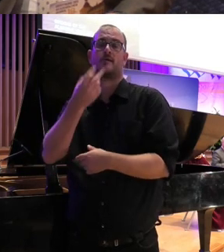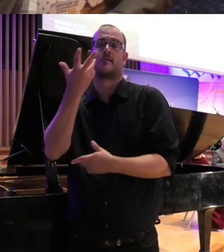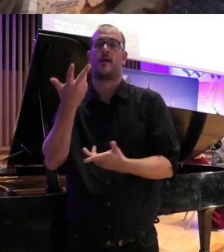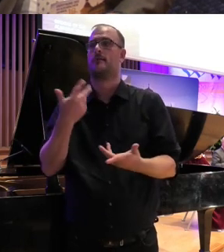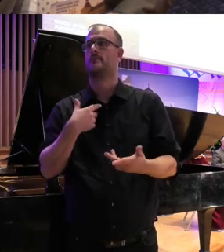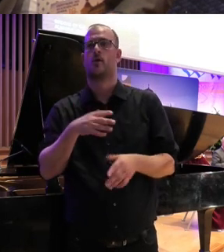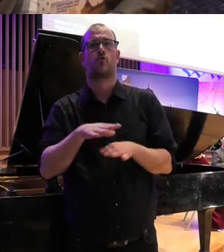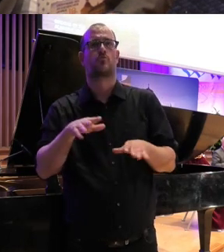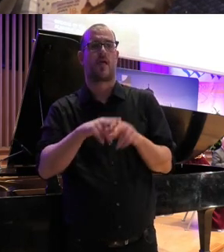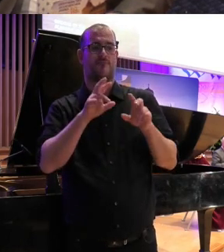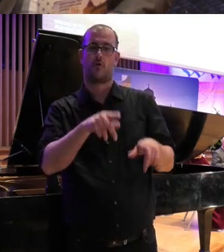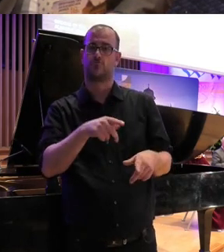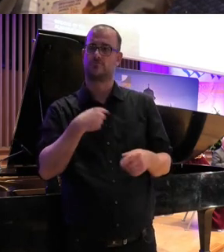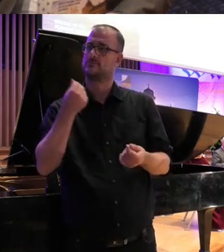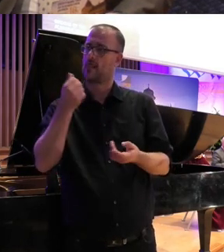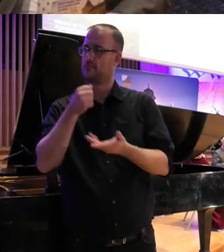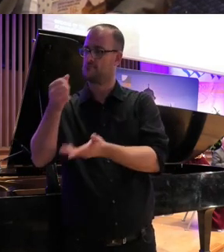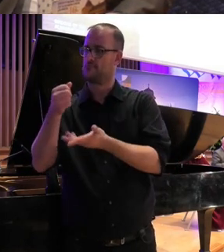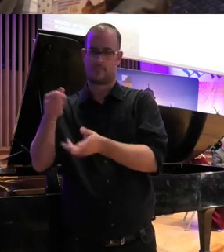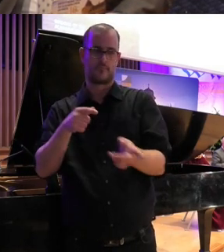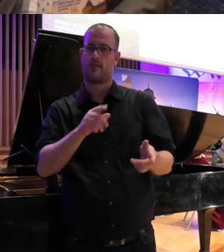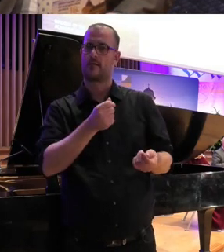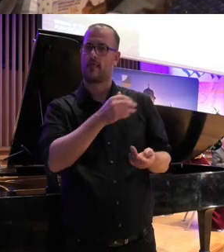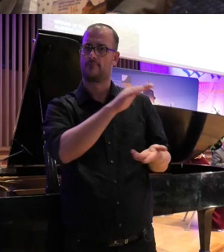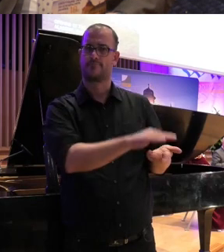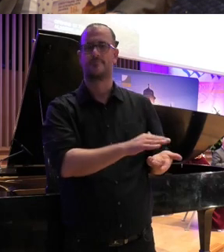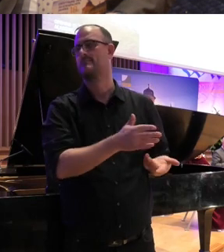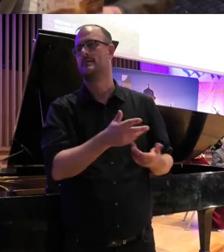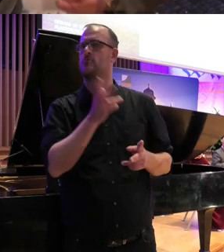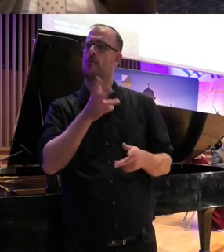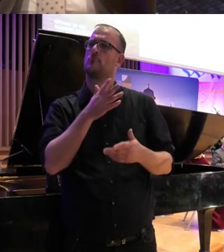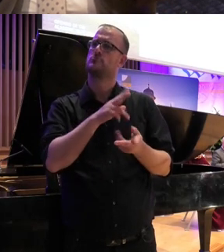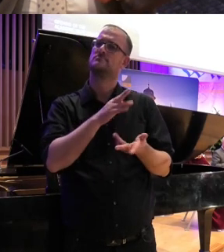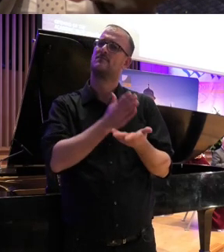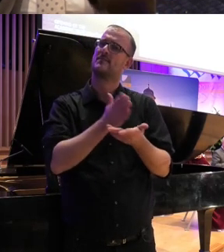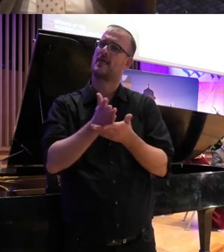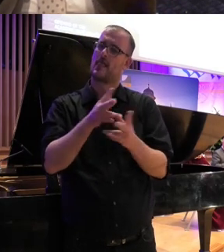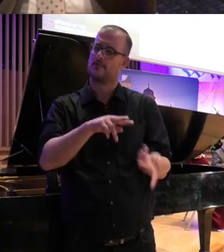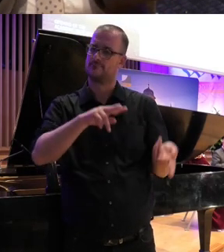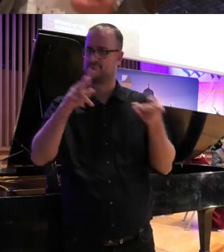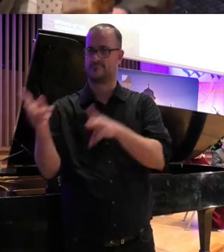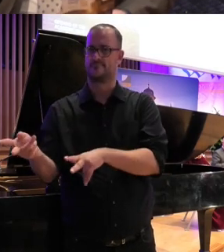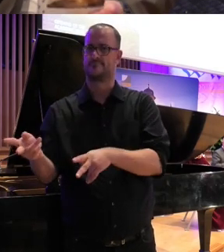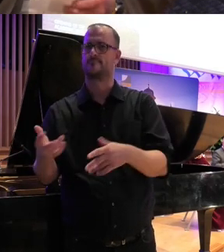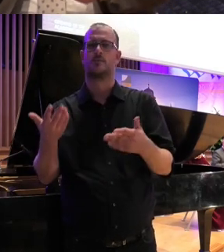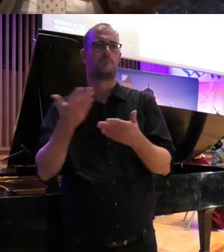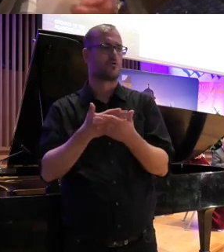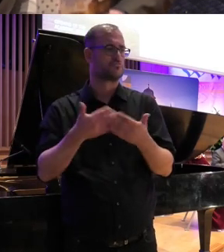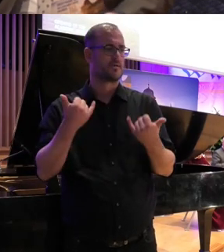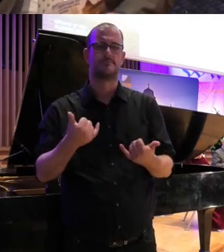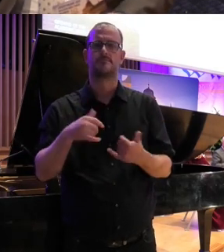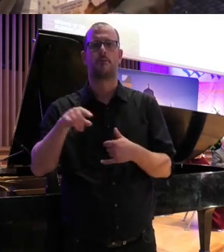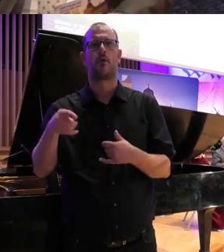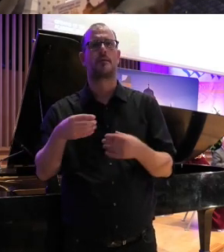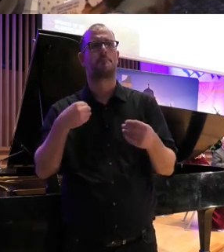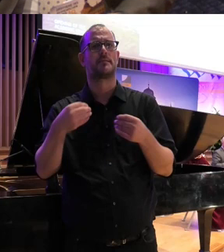der Grundlagenforschung gehen dürfen. Sie müssten eigentlich zu einer Umverteilung der Mittel führen, die jetzt im Innovationsgeschehen, BMBF zum Beispiel, Projektmittel oder